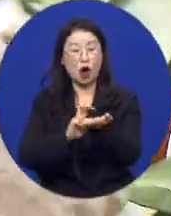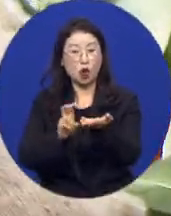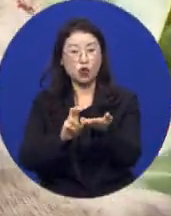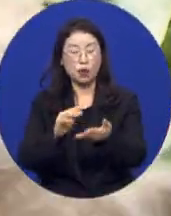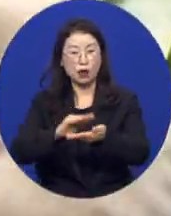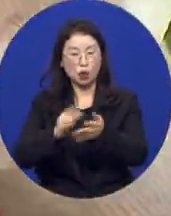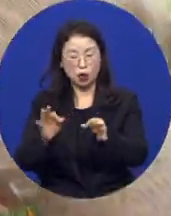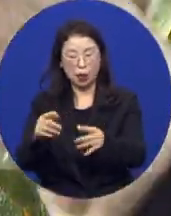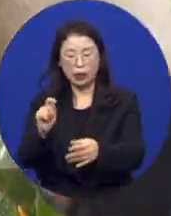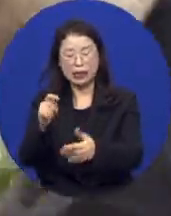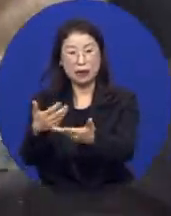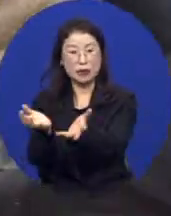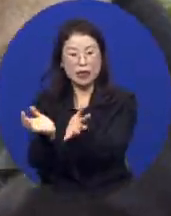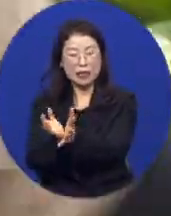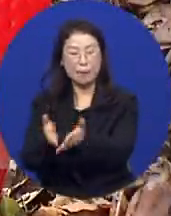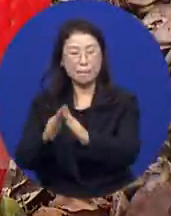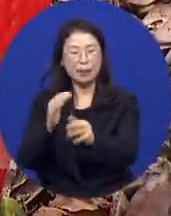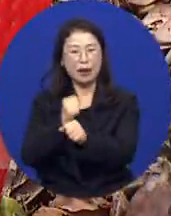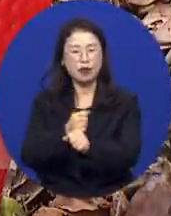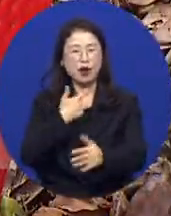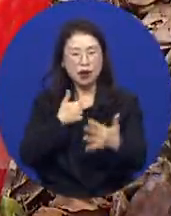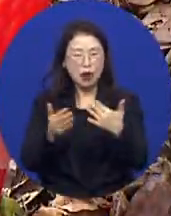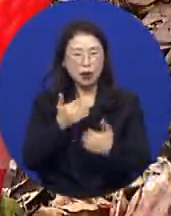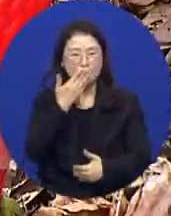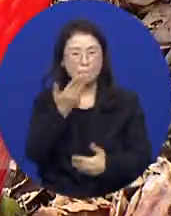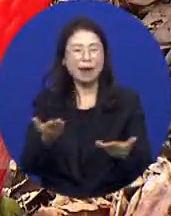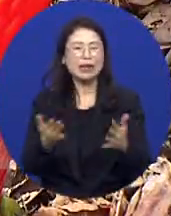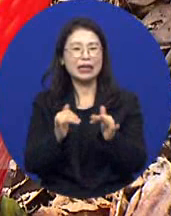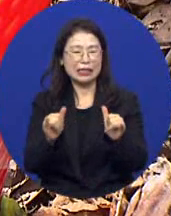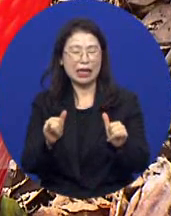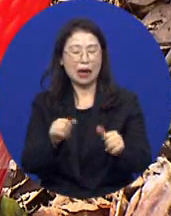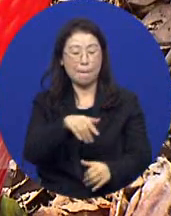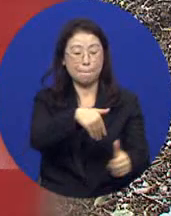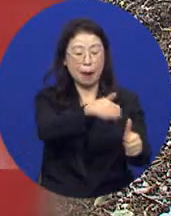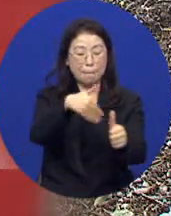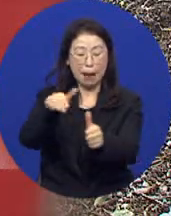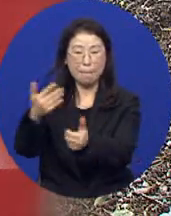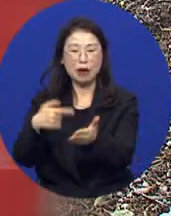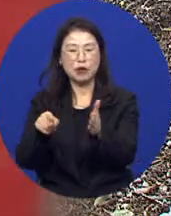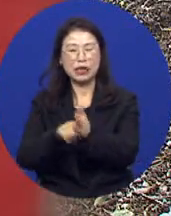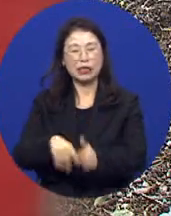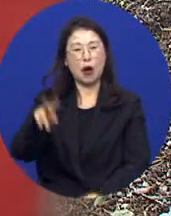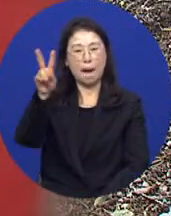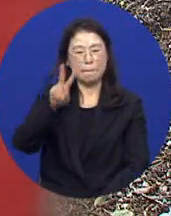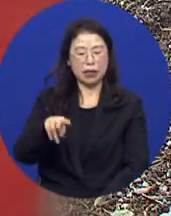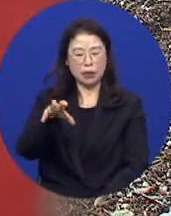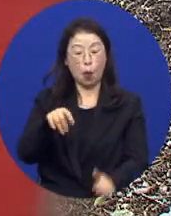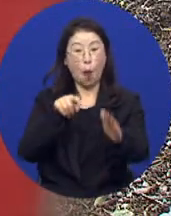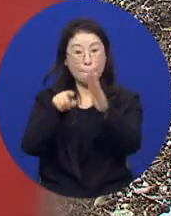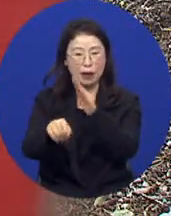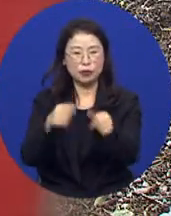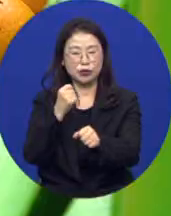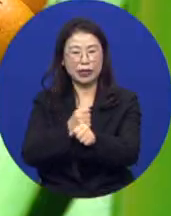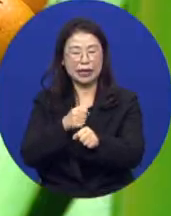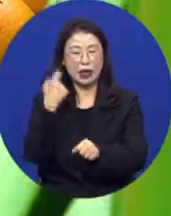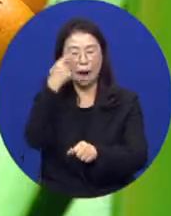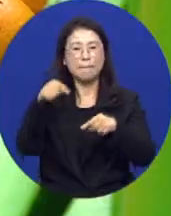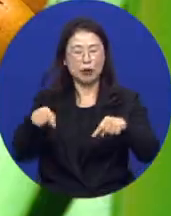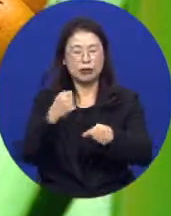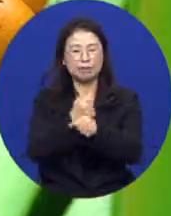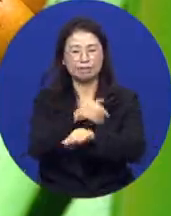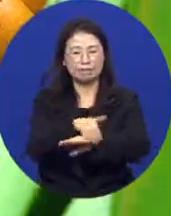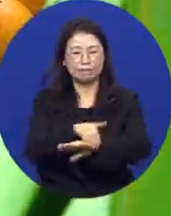농협과 TF팀을 구성하고 경력 있는 노동자를 현장에 배치하기 위해 베트남 현지를 방문해 면접을